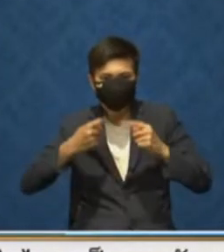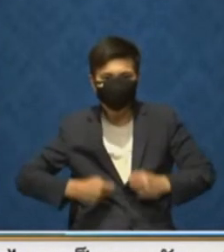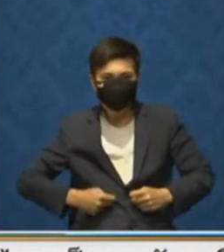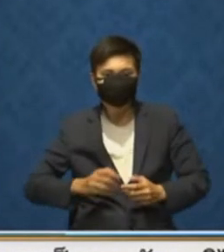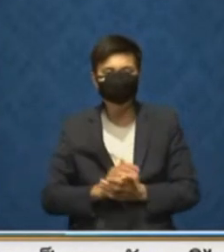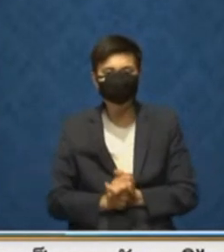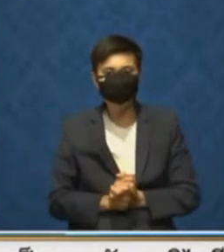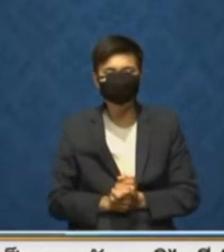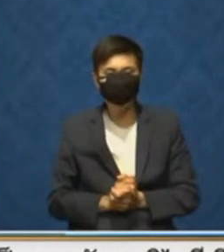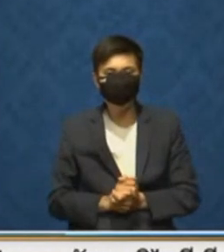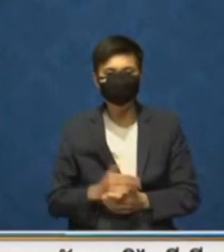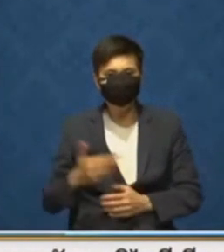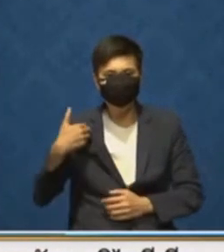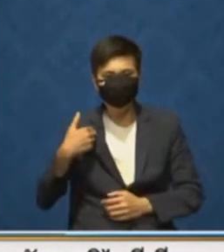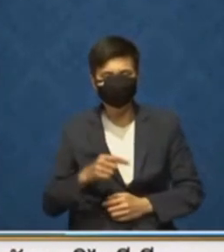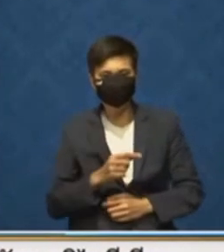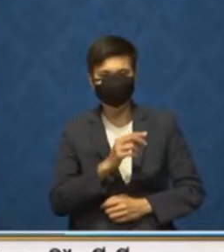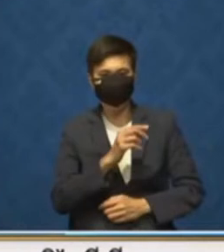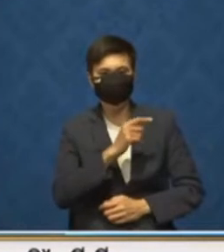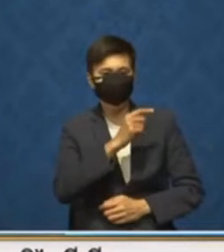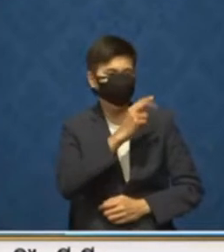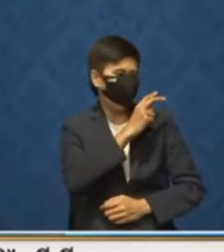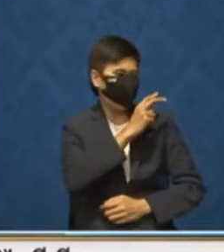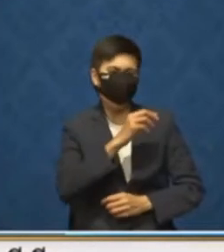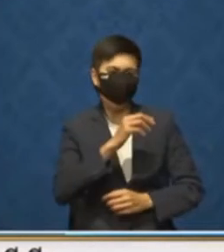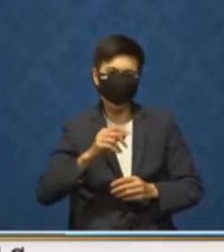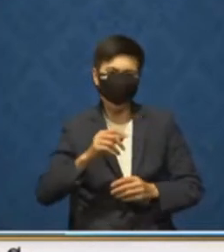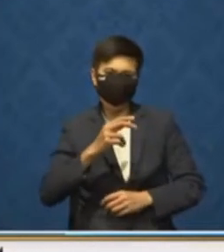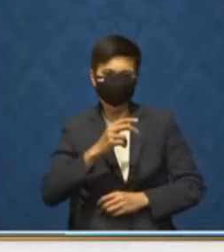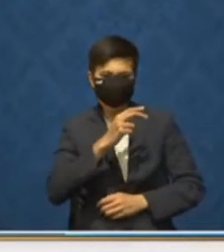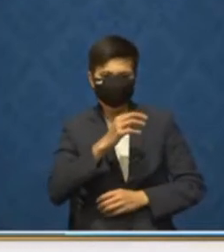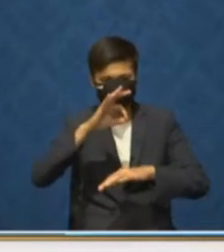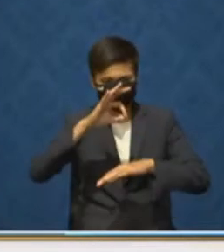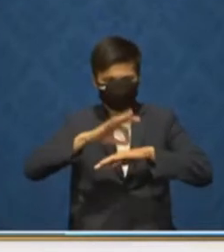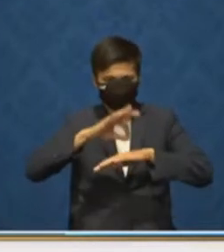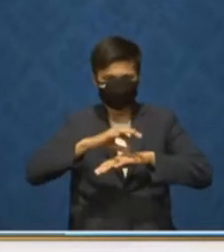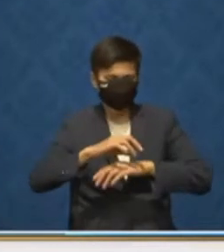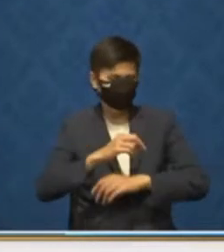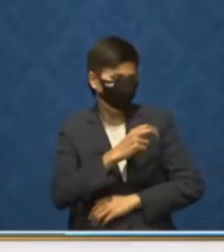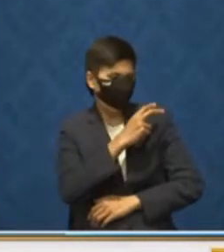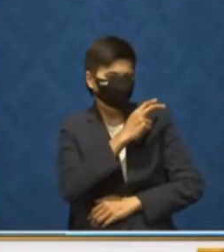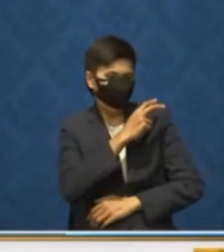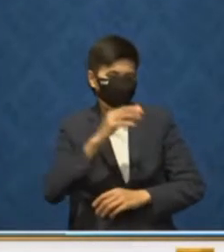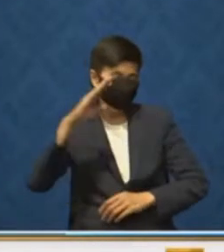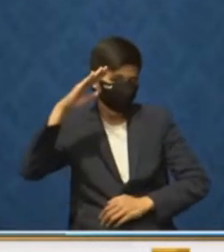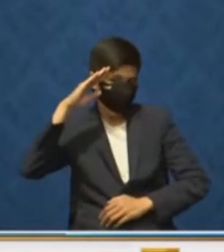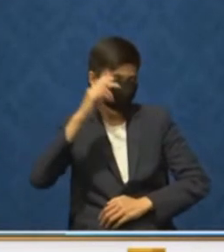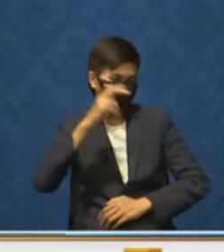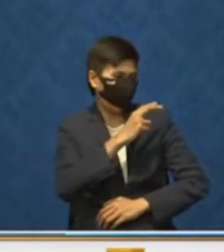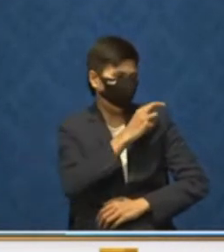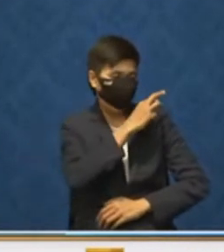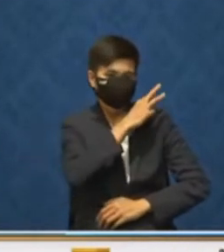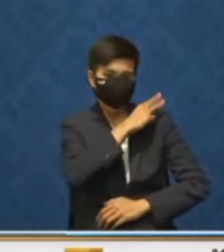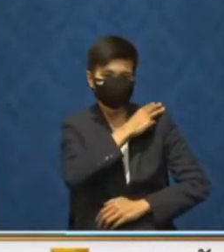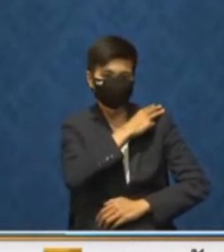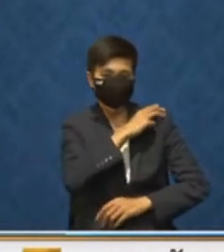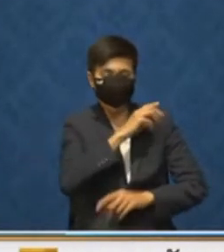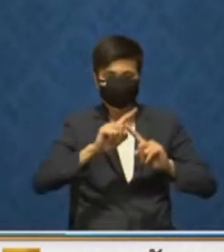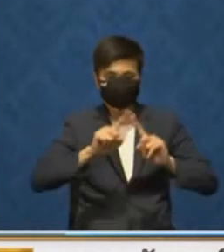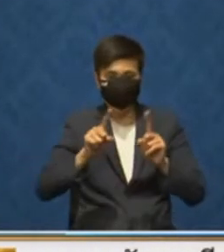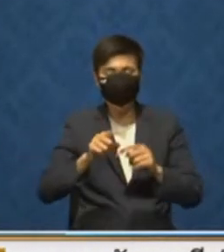มียศพลตรีเอกแค่สองคนนะครับหัวหน้าแต่ทหารมีเป็นร้อย